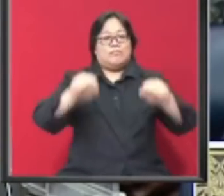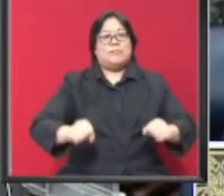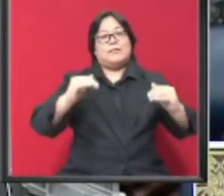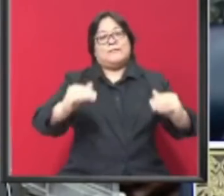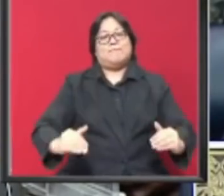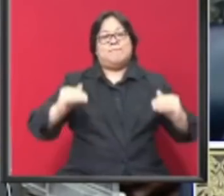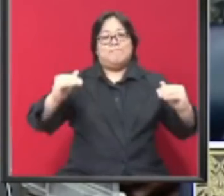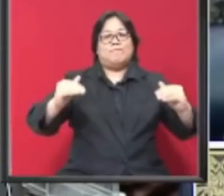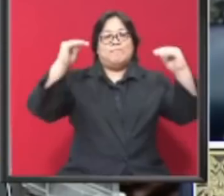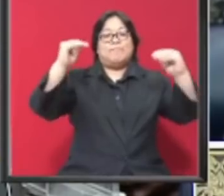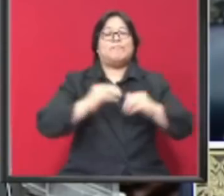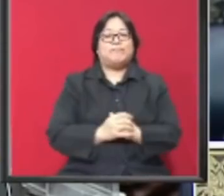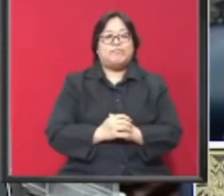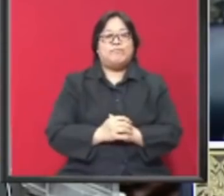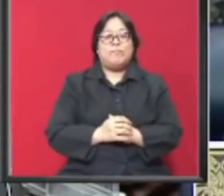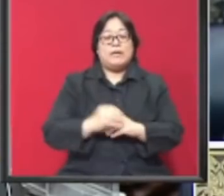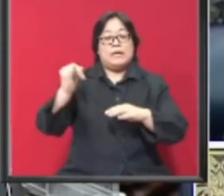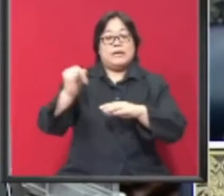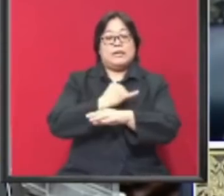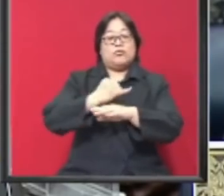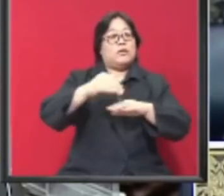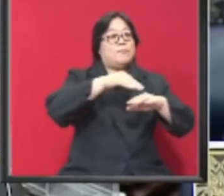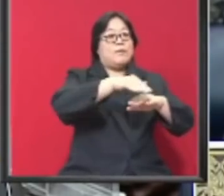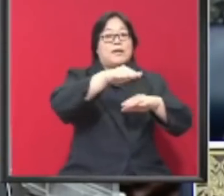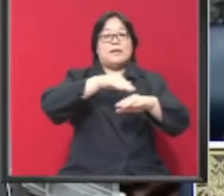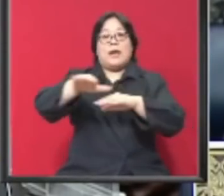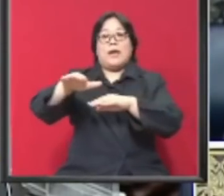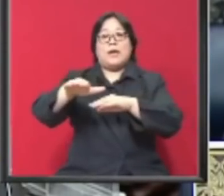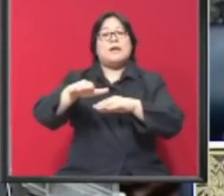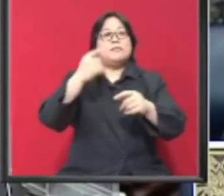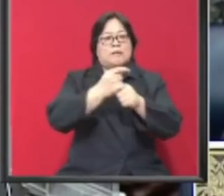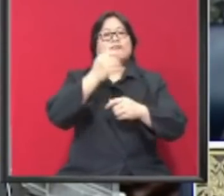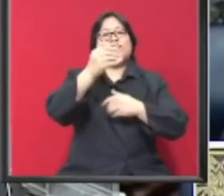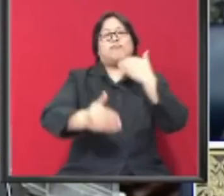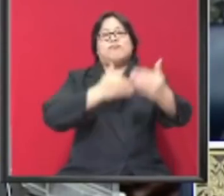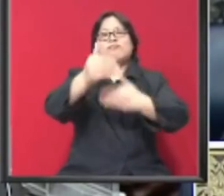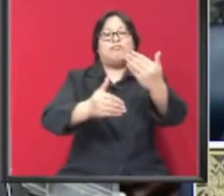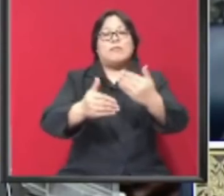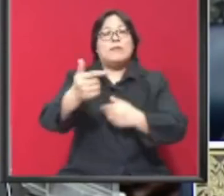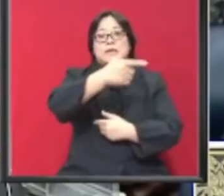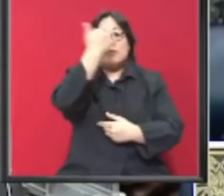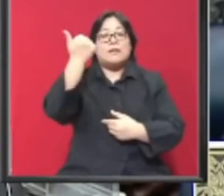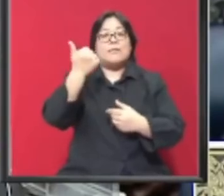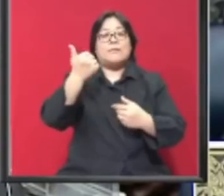ditingkatkan industri penghantaran tetap akan lebih maju karena peningkatan bisnis jual beli